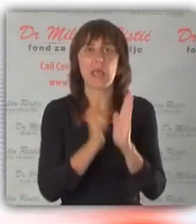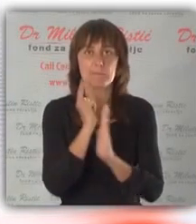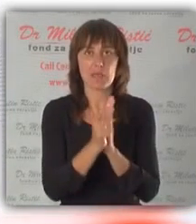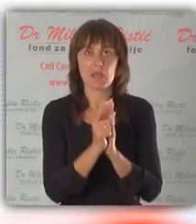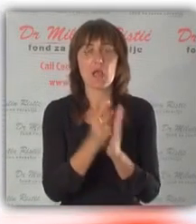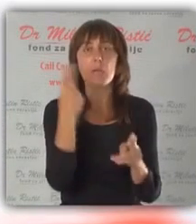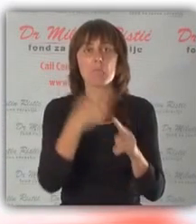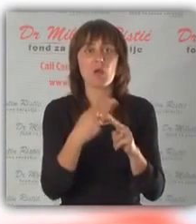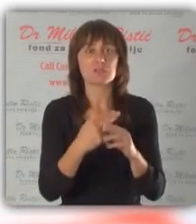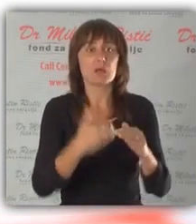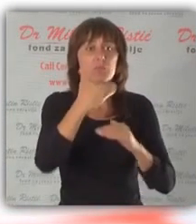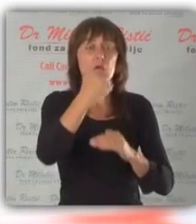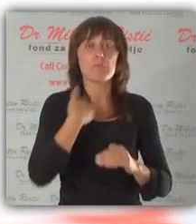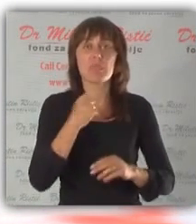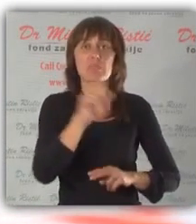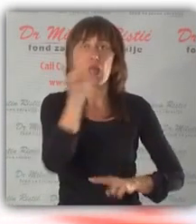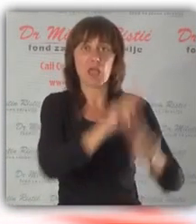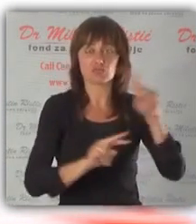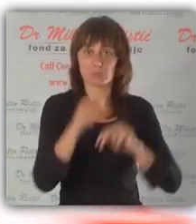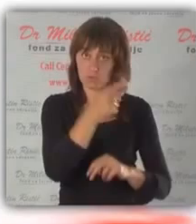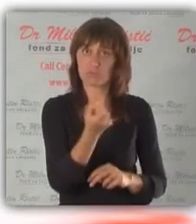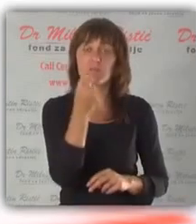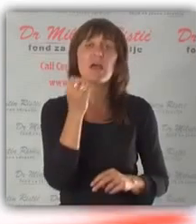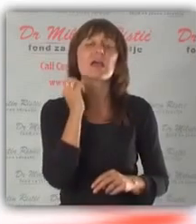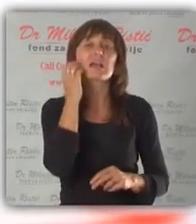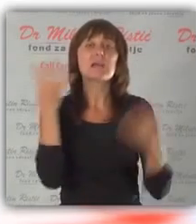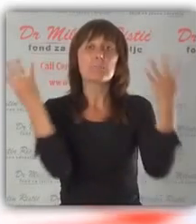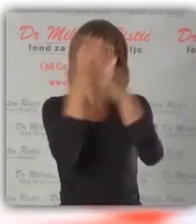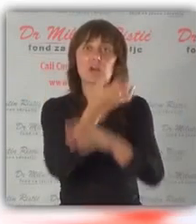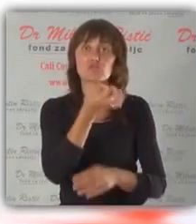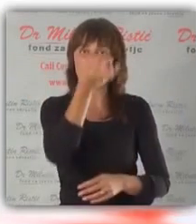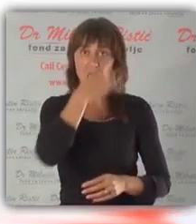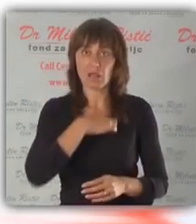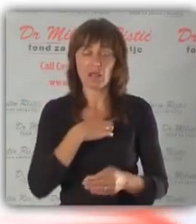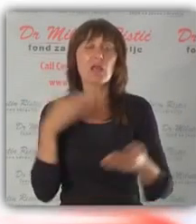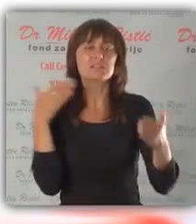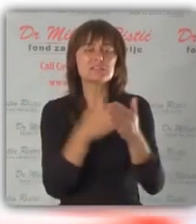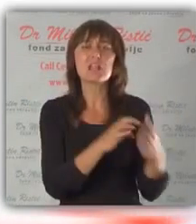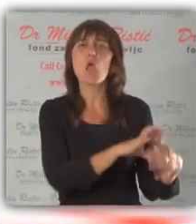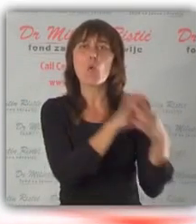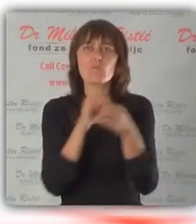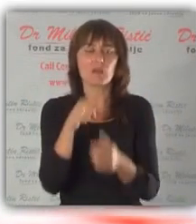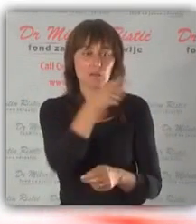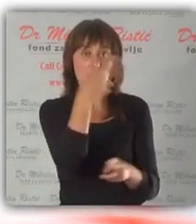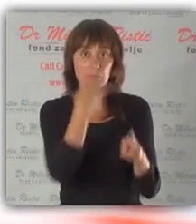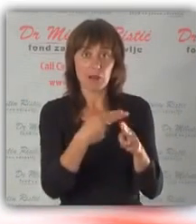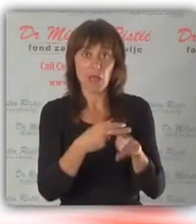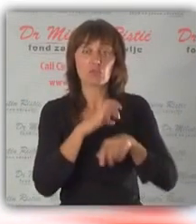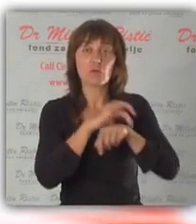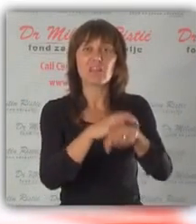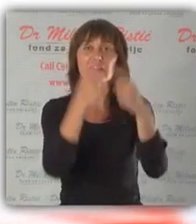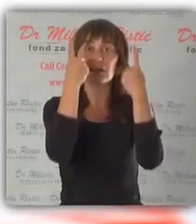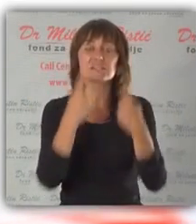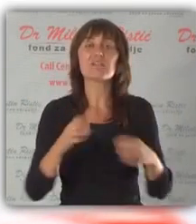vreme. Bolest napreduje, a mi ga ne lečimo. To se dešava kad se pogreši lek. Cilj je uvek da vi